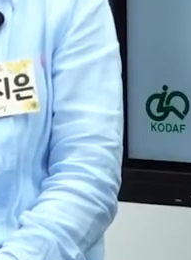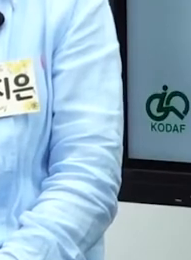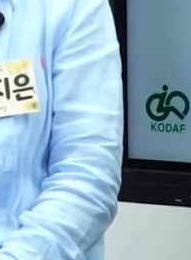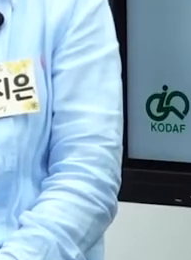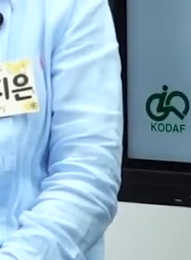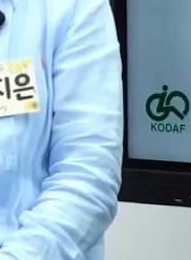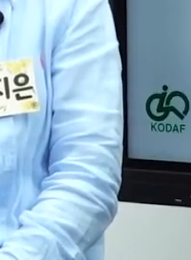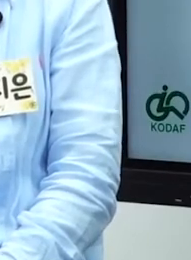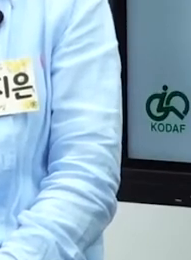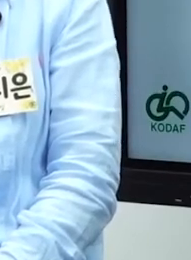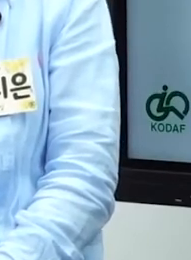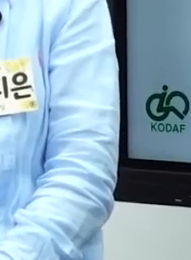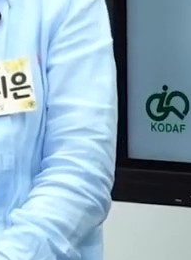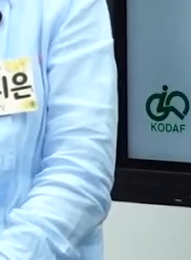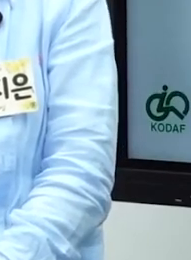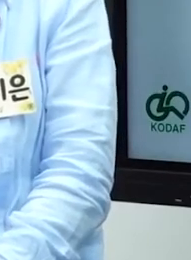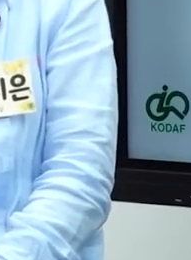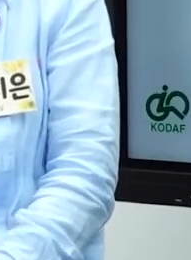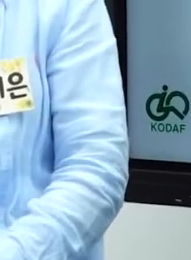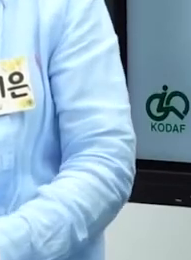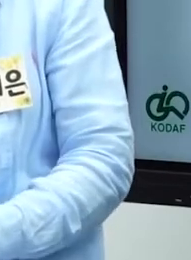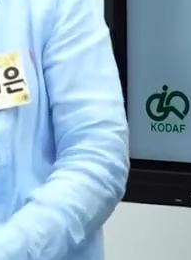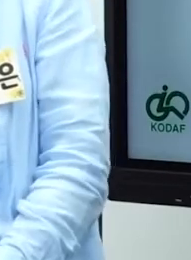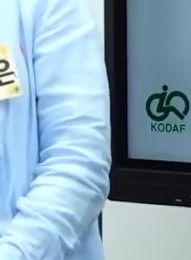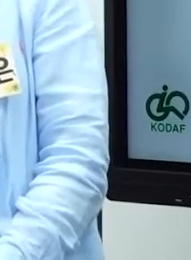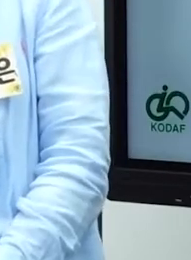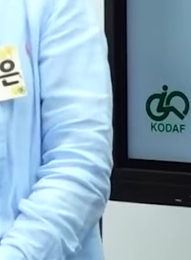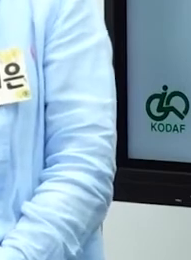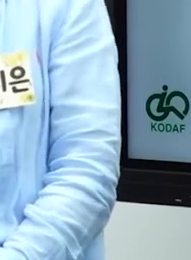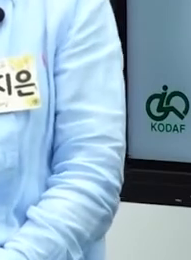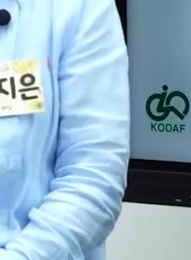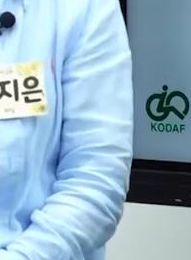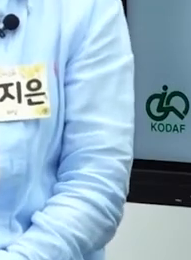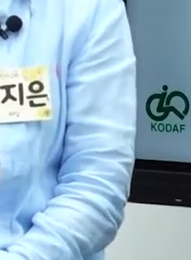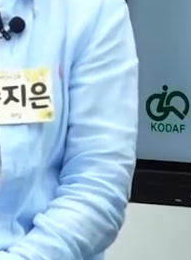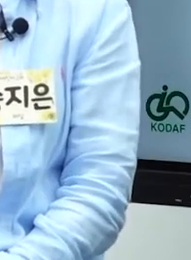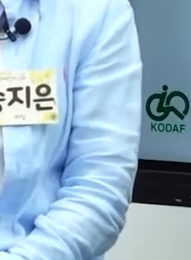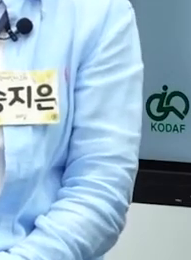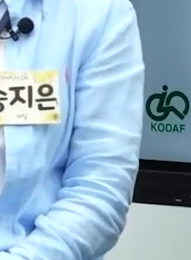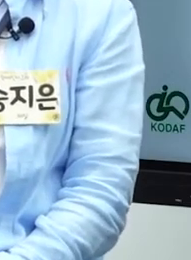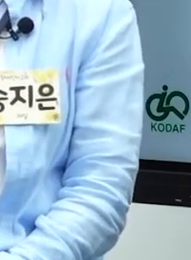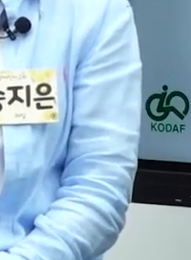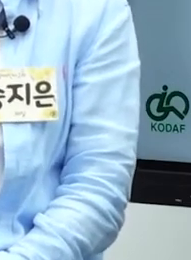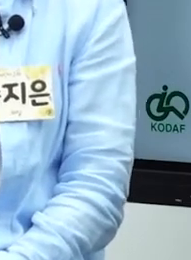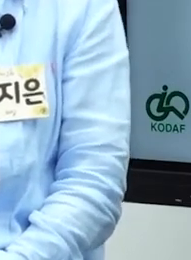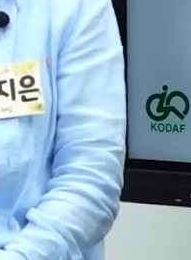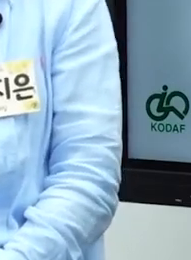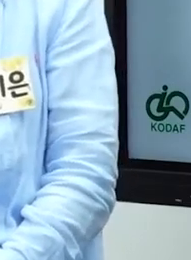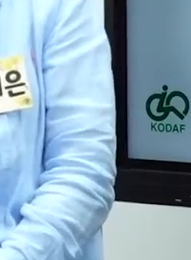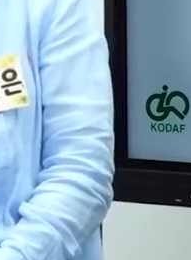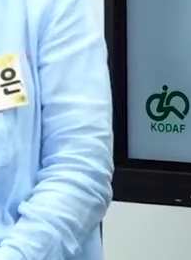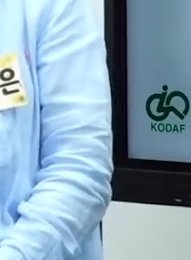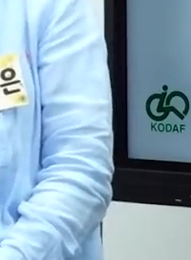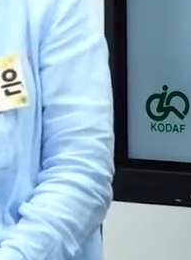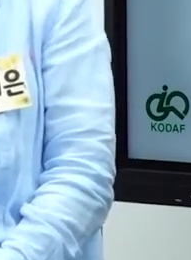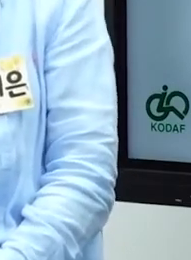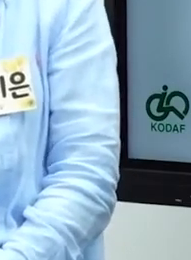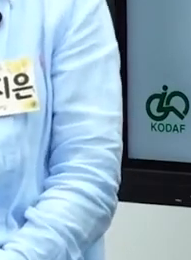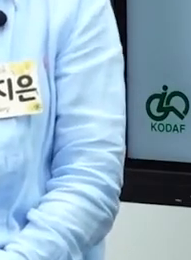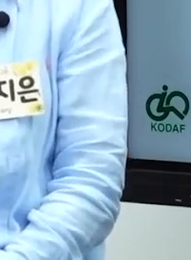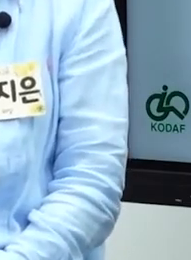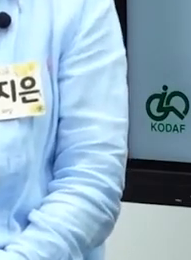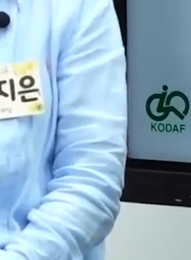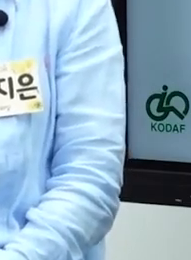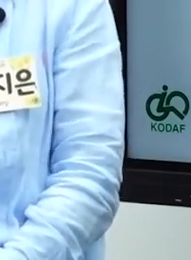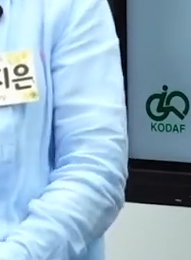저를 저희 부모님이 손만 잡고 가셔서 예를 들어요. 보험회사 혹은 경찰서 혹은 병원